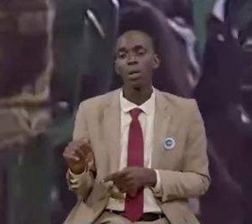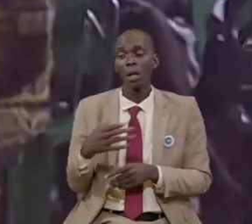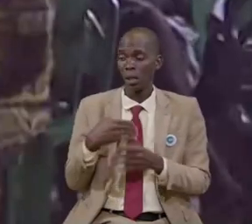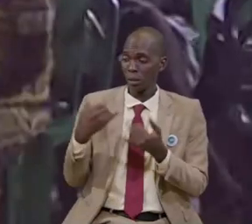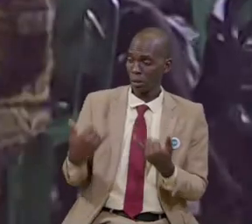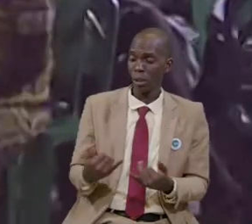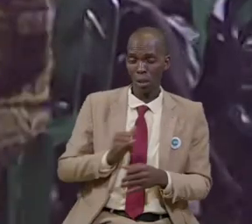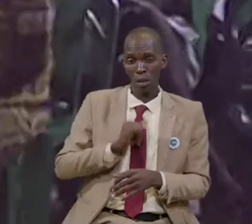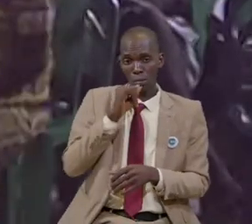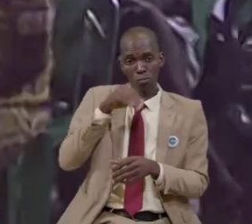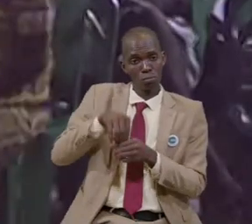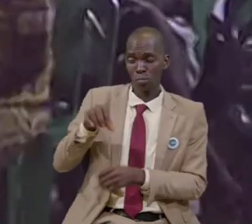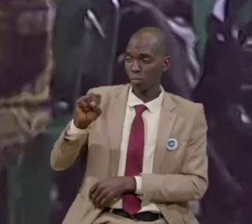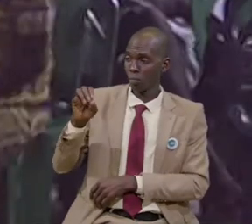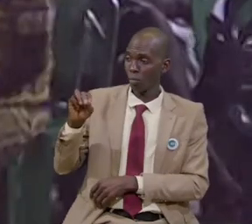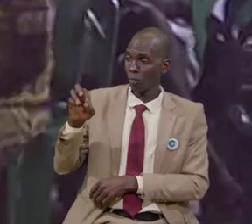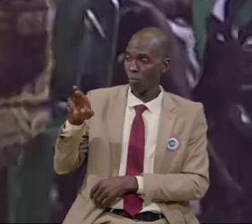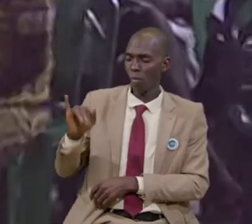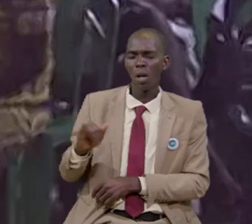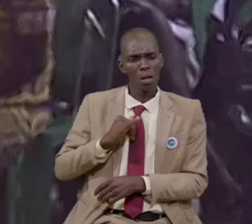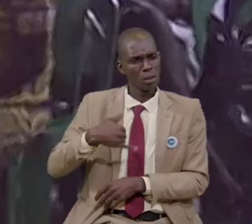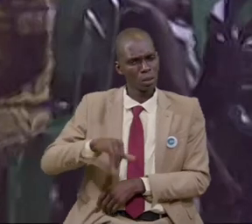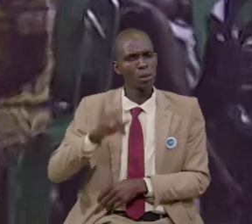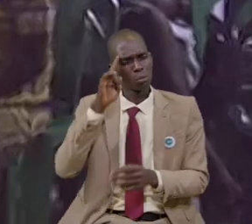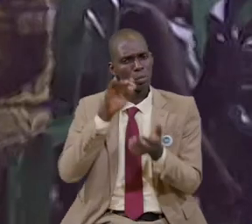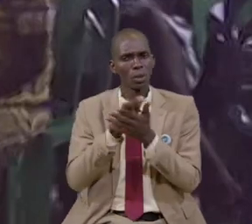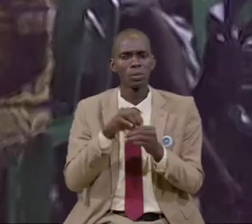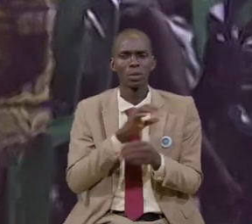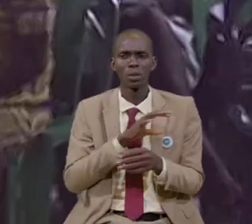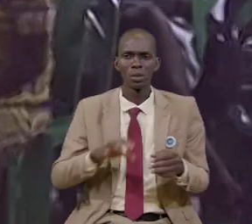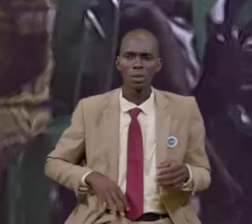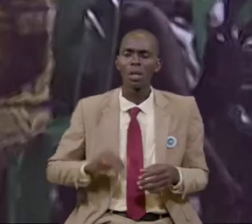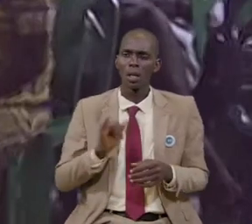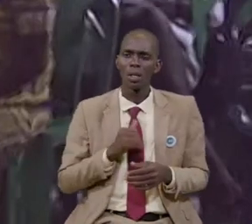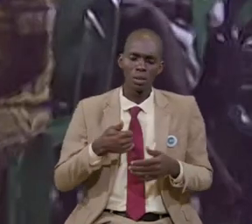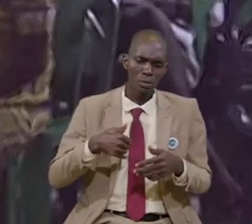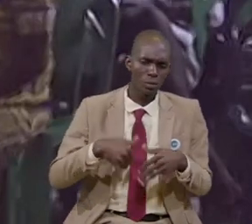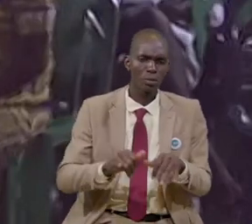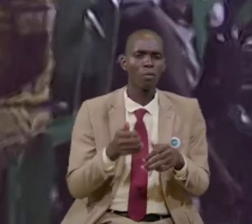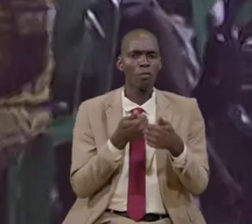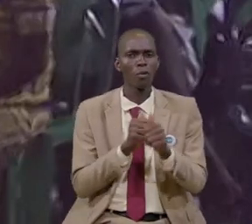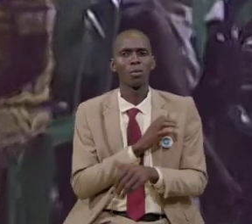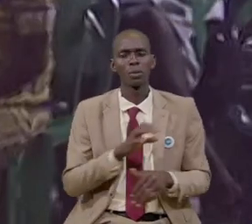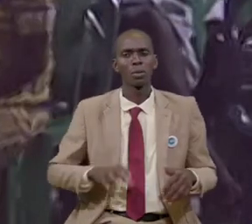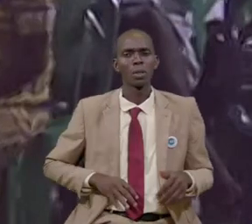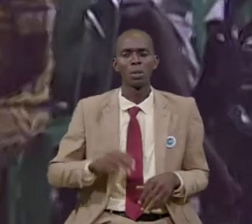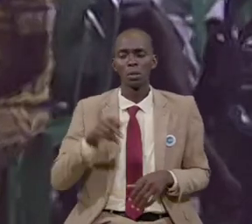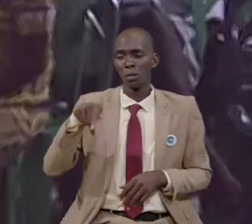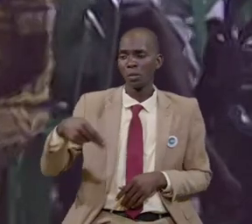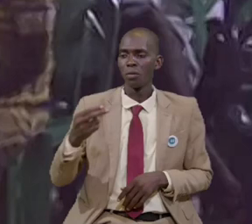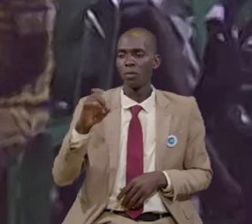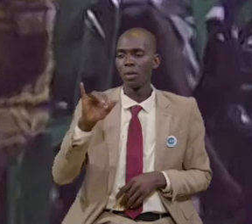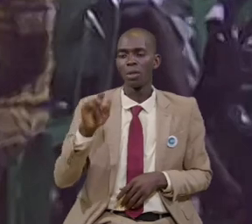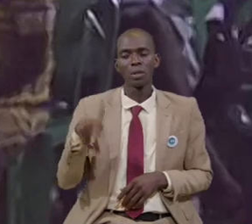la même chose, la conversion à travers Christ, la vie éternelle, le salut par Christ. Il n'a pas dit que non, qu'on est mené à Samarie, on